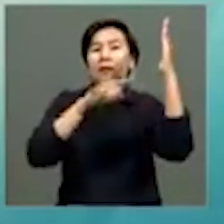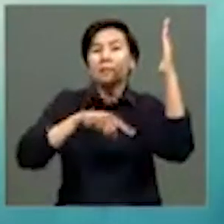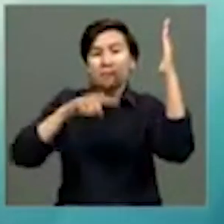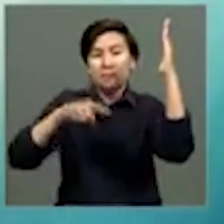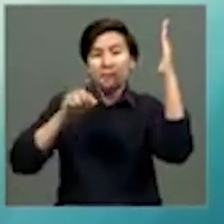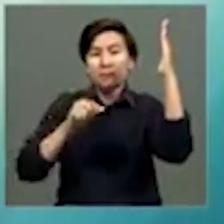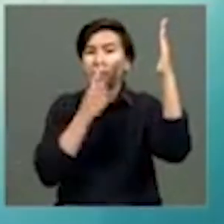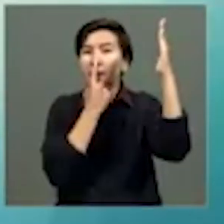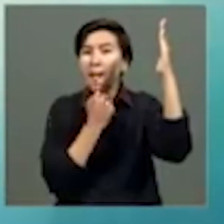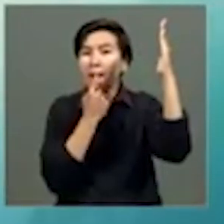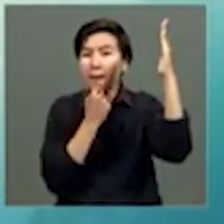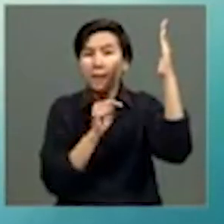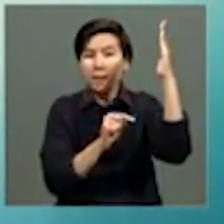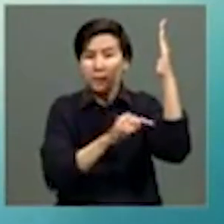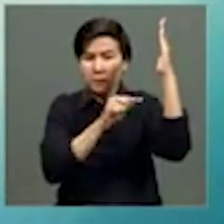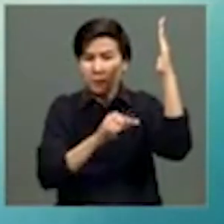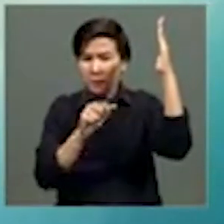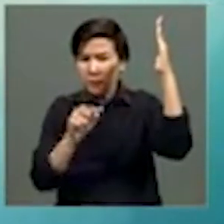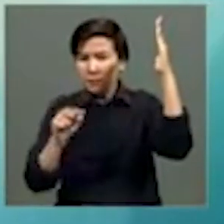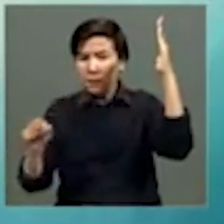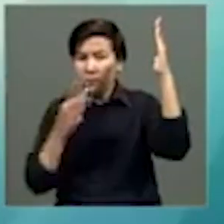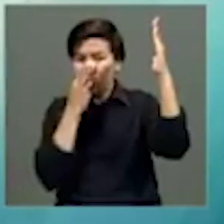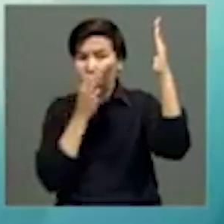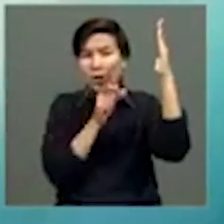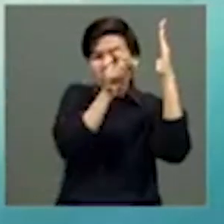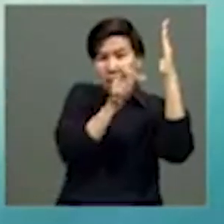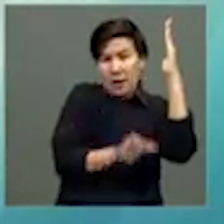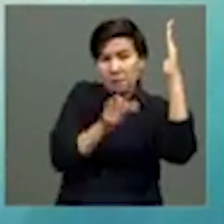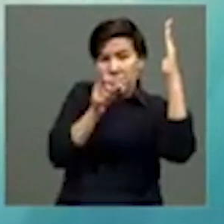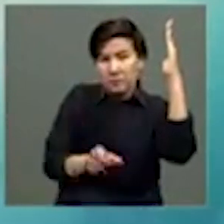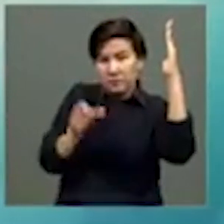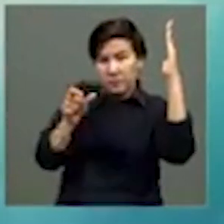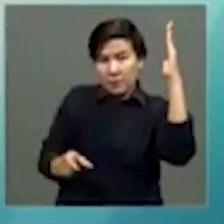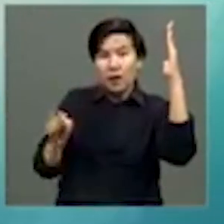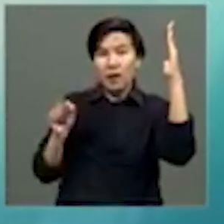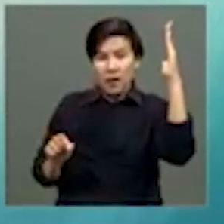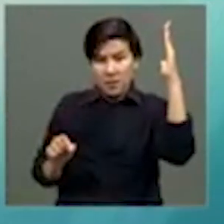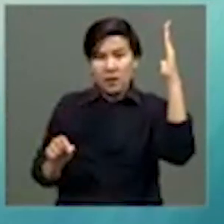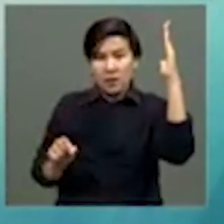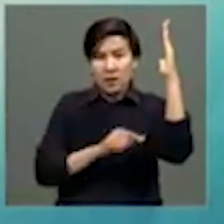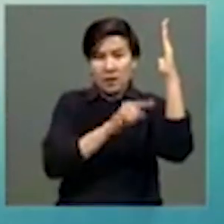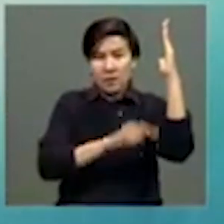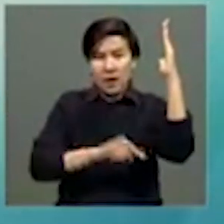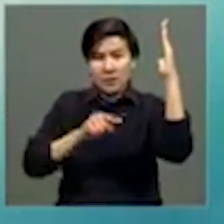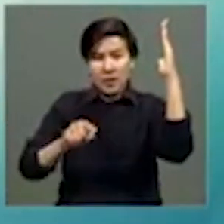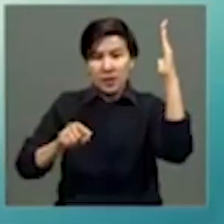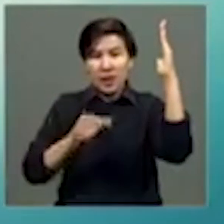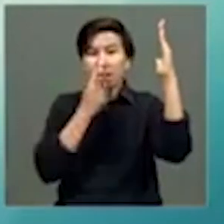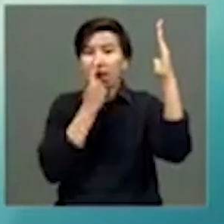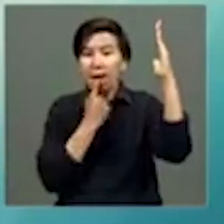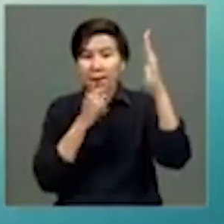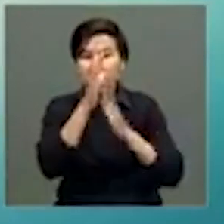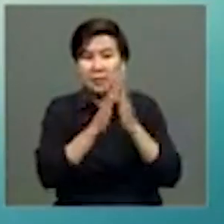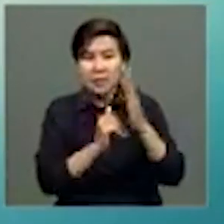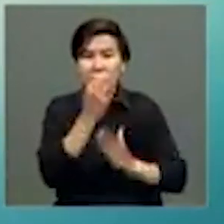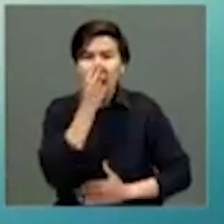ต่อเนื่องเสมอนะคะถ้าดูรายละเอียดแท่งกราฟสีแดงจะเห็นว่าแนวโน้